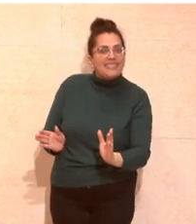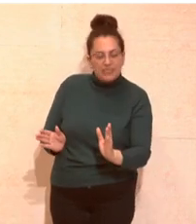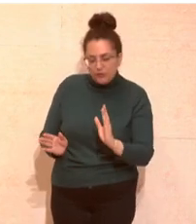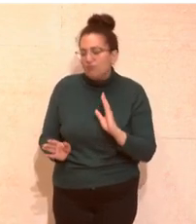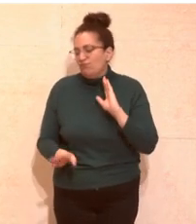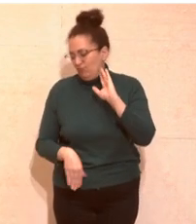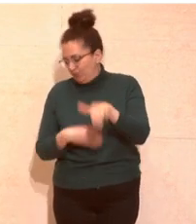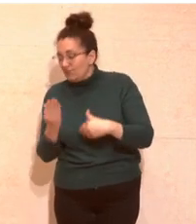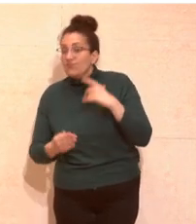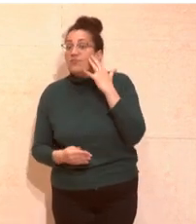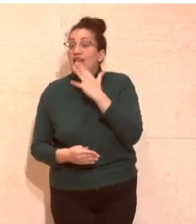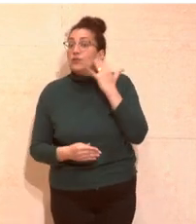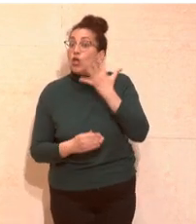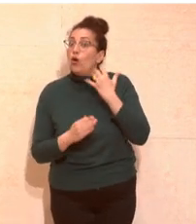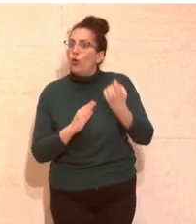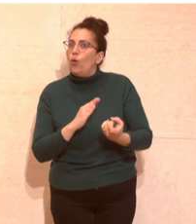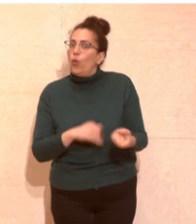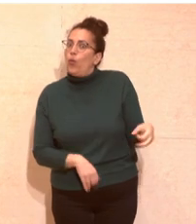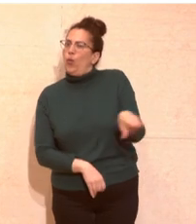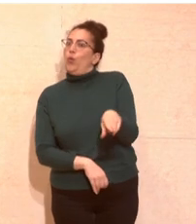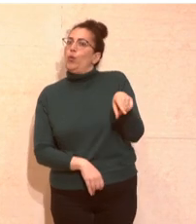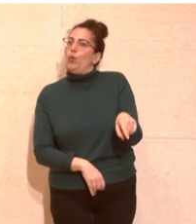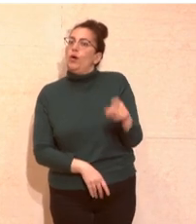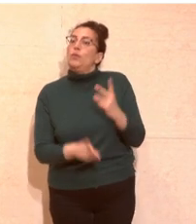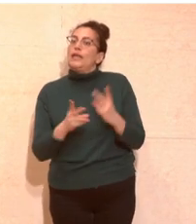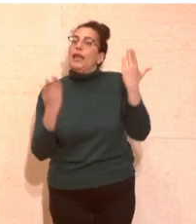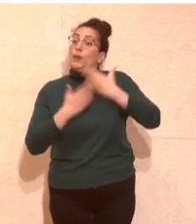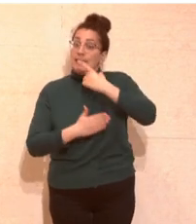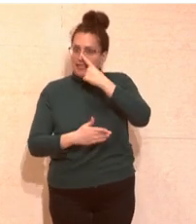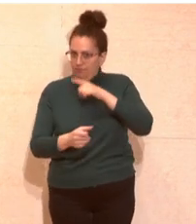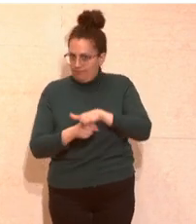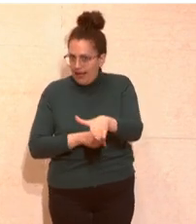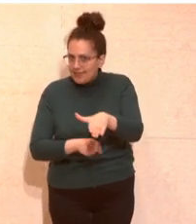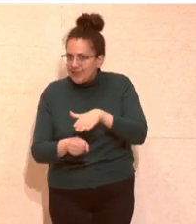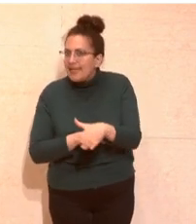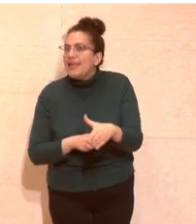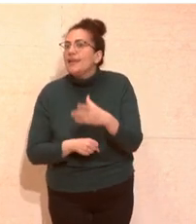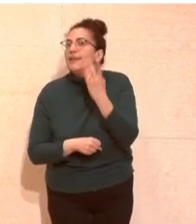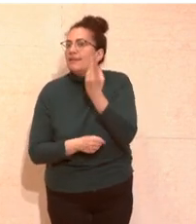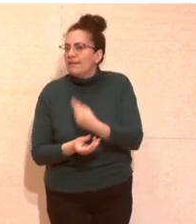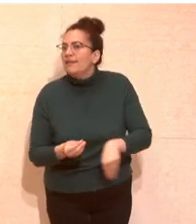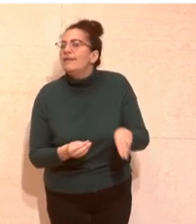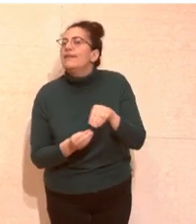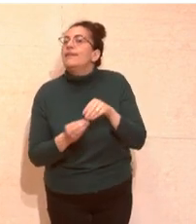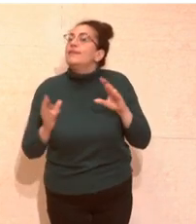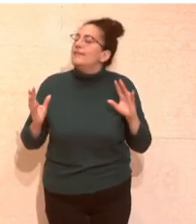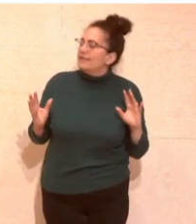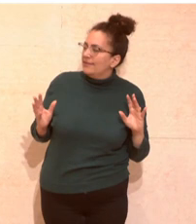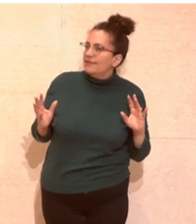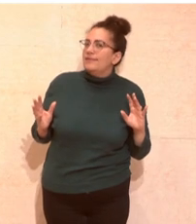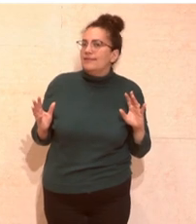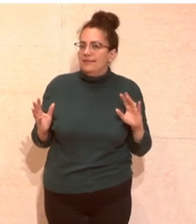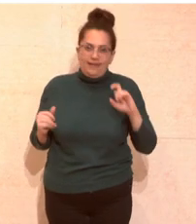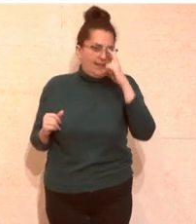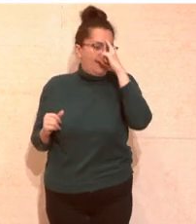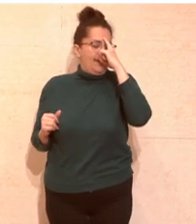sieste adolescent, c'est peut-être un enfant en privation de sommeil. Et donc ça, il faudra aussi le prendre